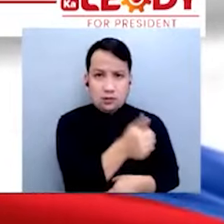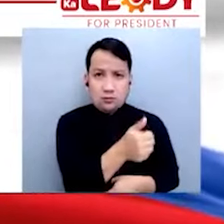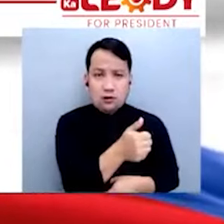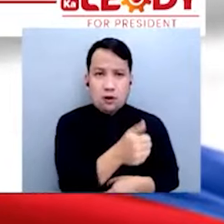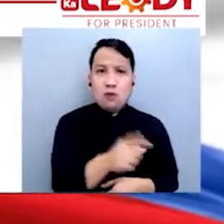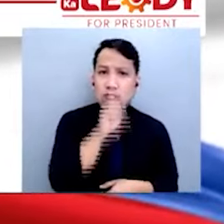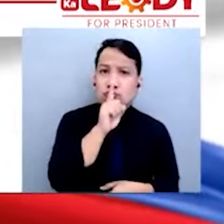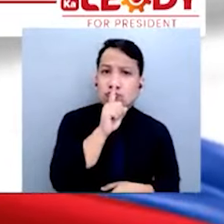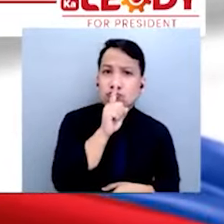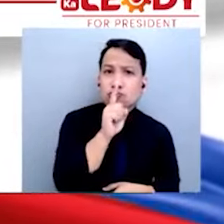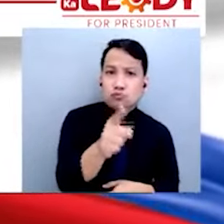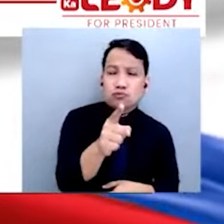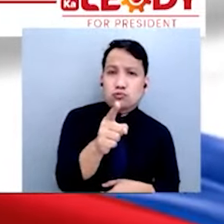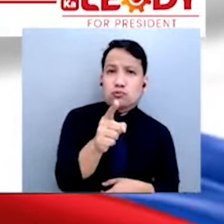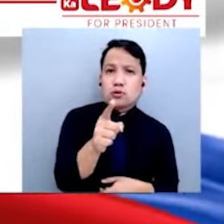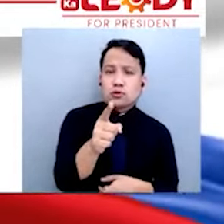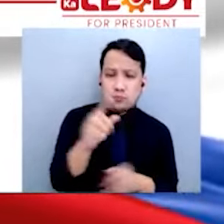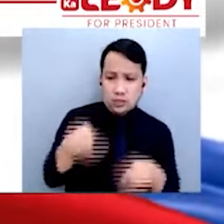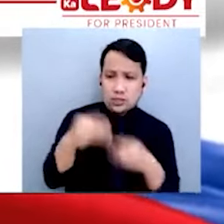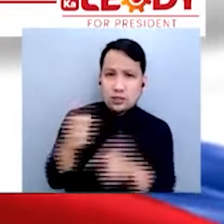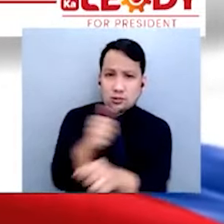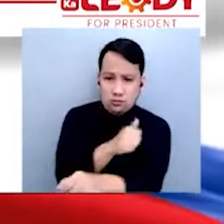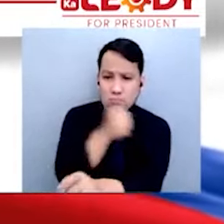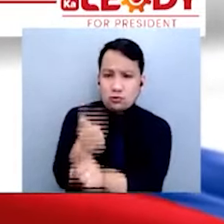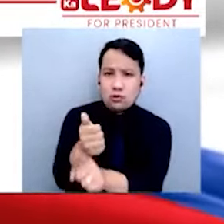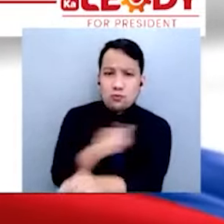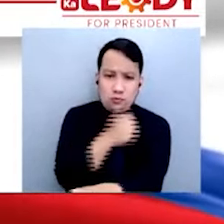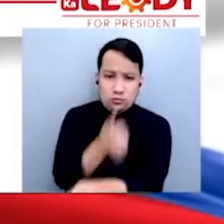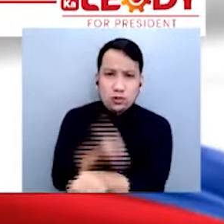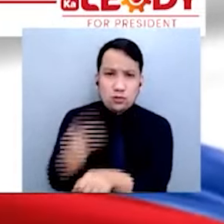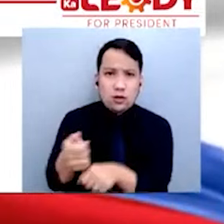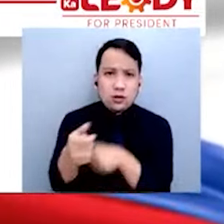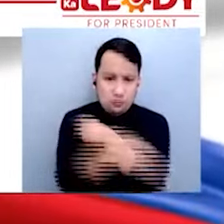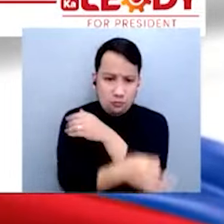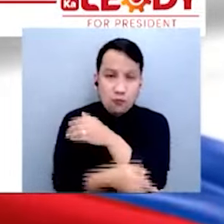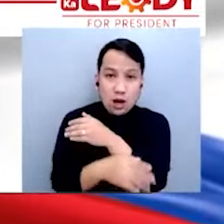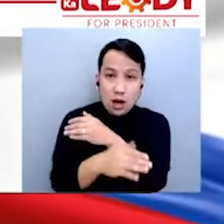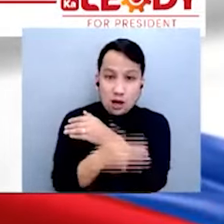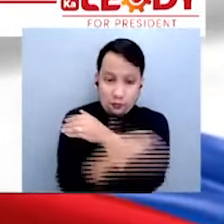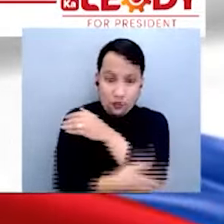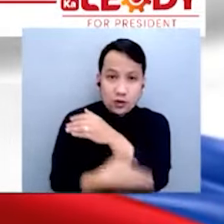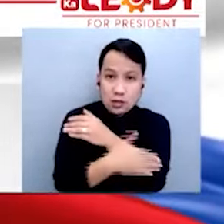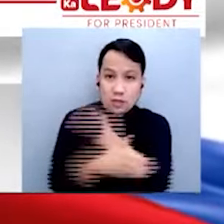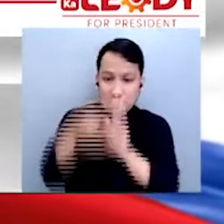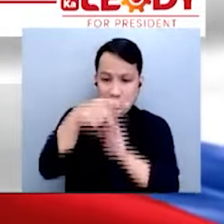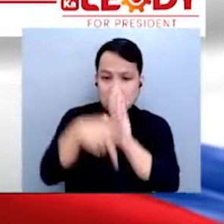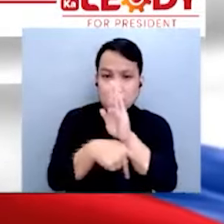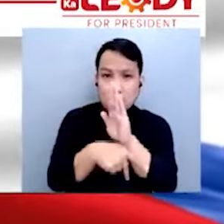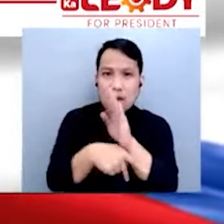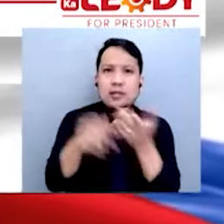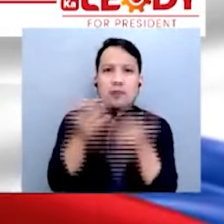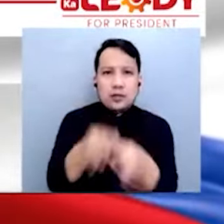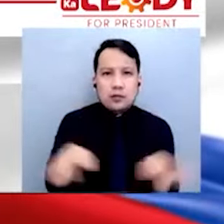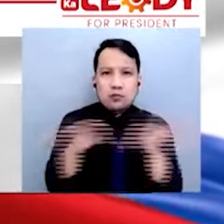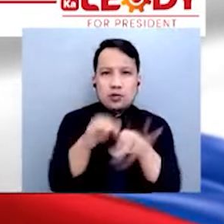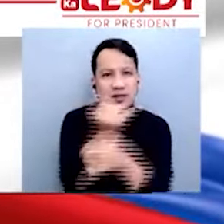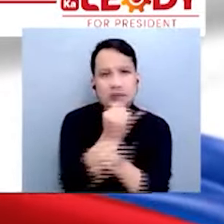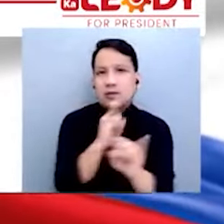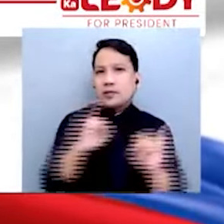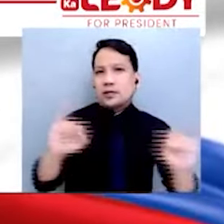totoong autonomiya ay ibigay natin. Foreign policy, kinakailangan natin ang independent foreign